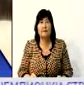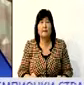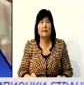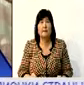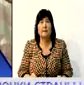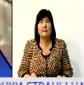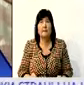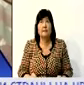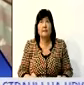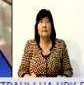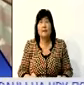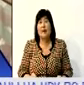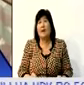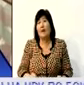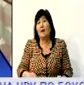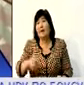С